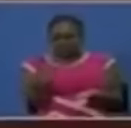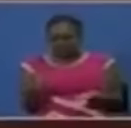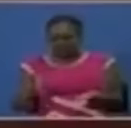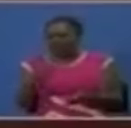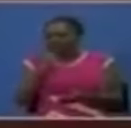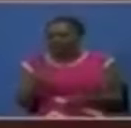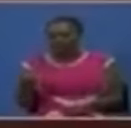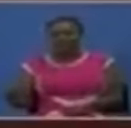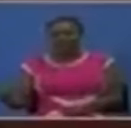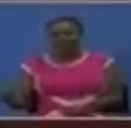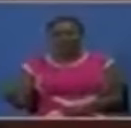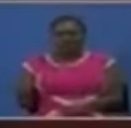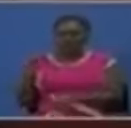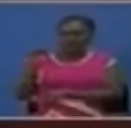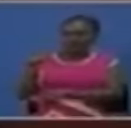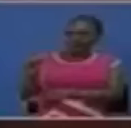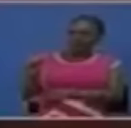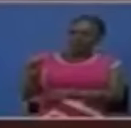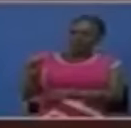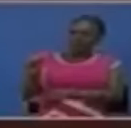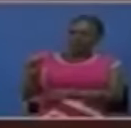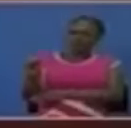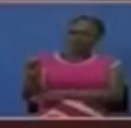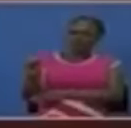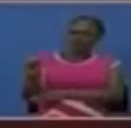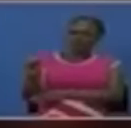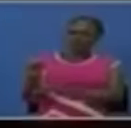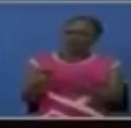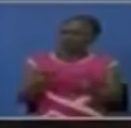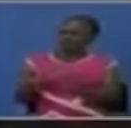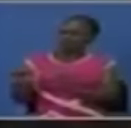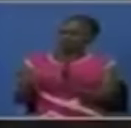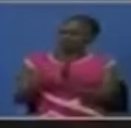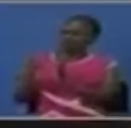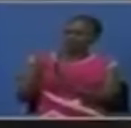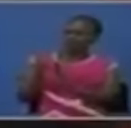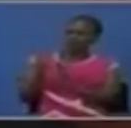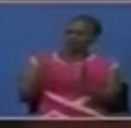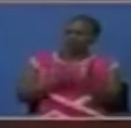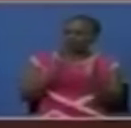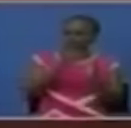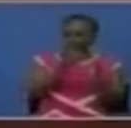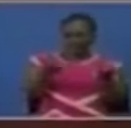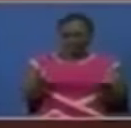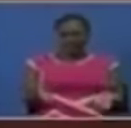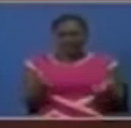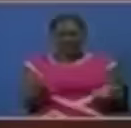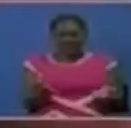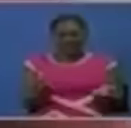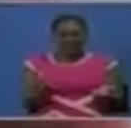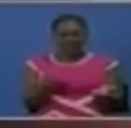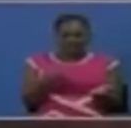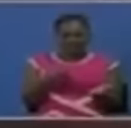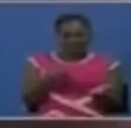amen. Wakiulizwa wasema wameenda fata maendeleo. Huko kwetu maendeleo hivi sasa yanakuja na reverse